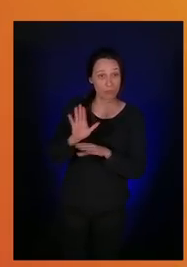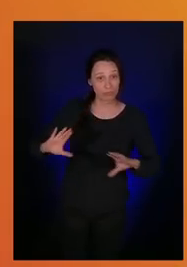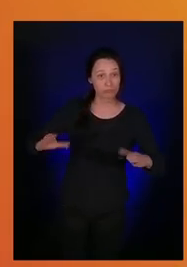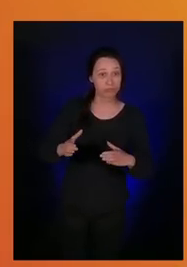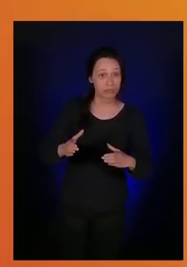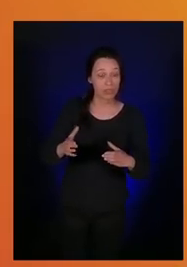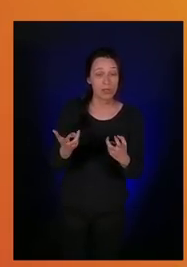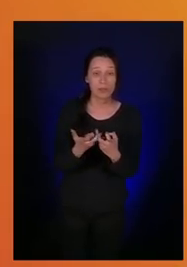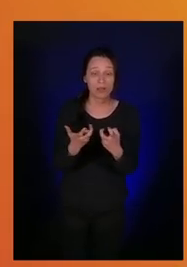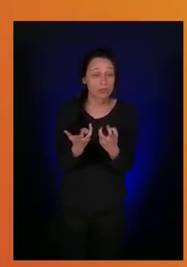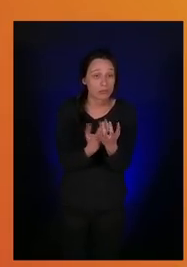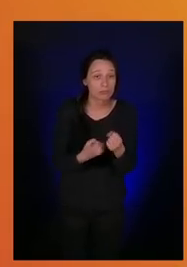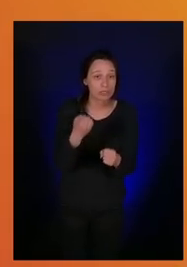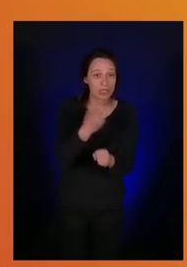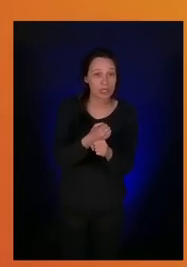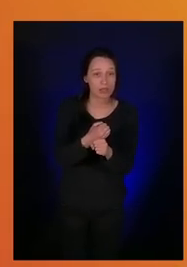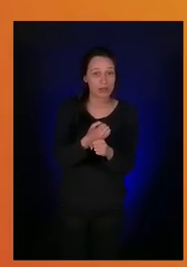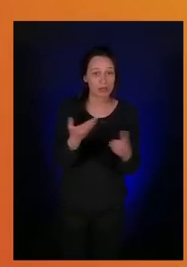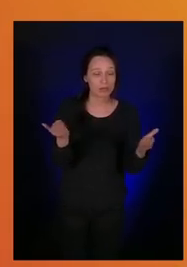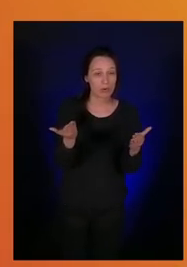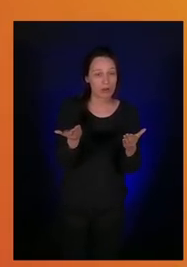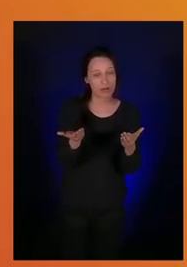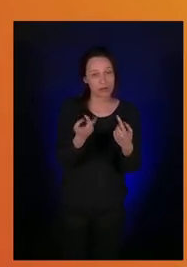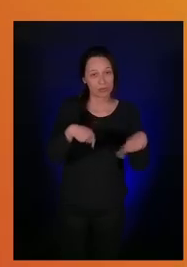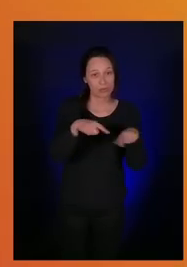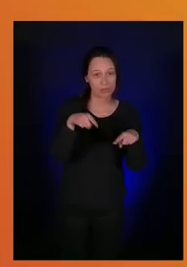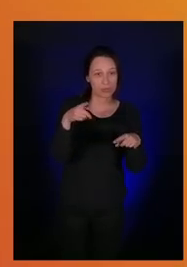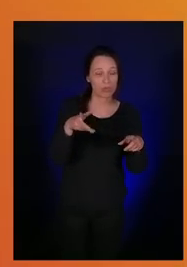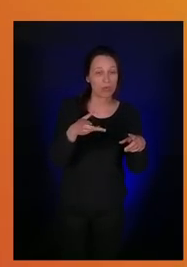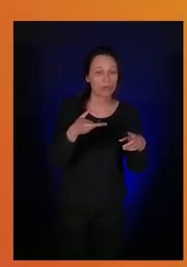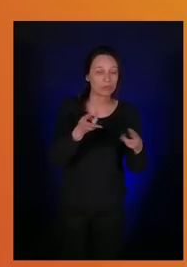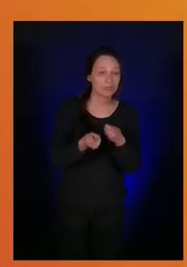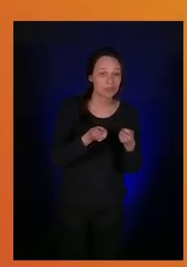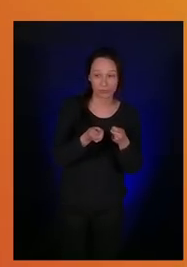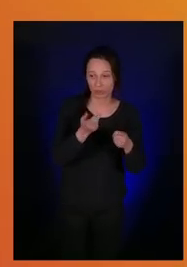exécutive nationale avec les 105 noms qui ont été sélectionnés.